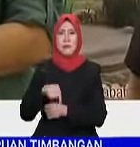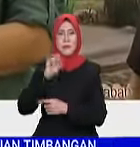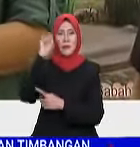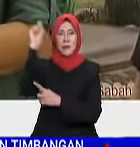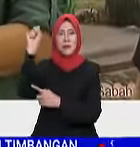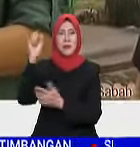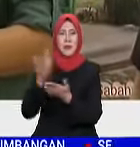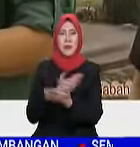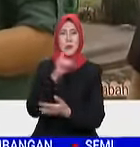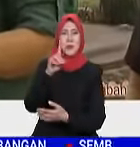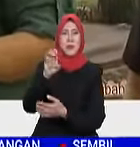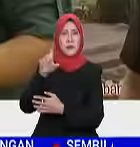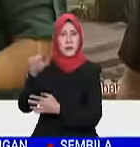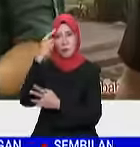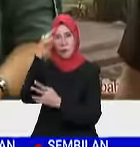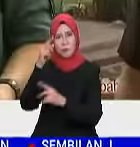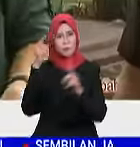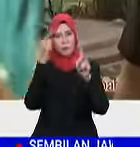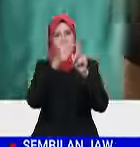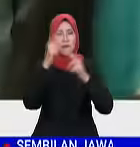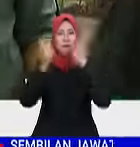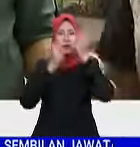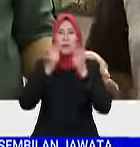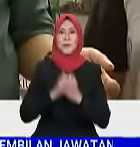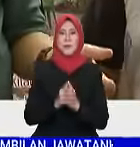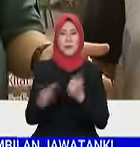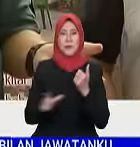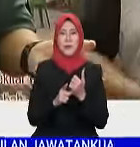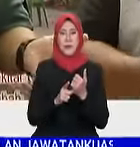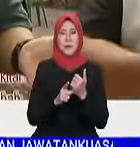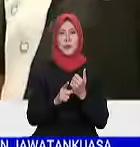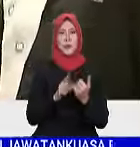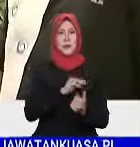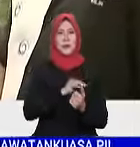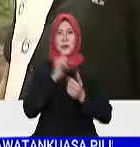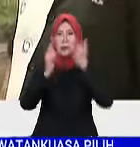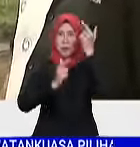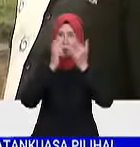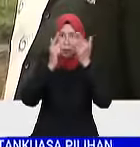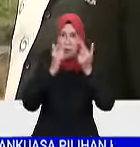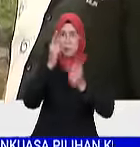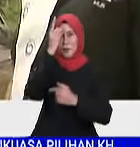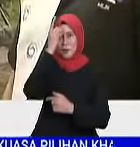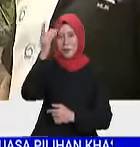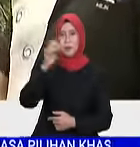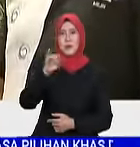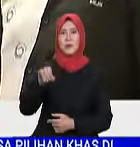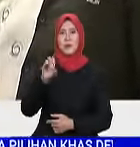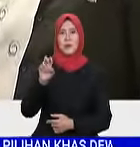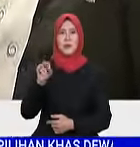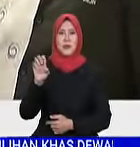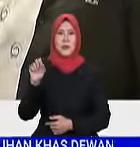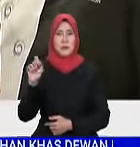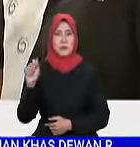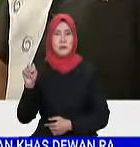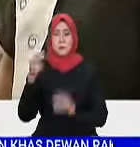untuk kemudahan asas kami. Sementara itu, pembantu Menteri Pelancongan Kebudayaan dan Alam Sekitar Datuk Johniston Bangkuai